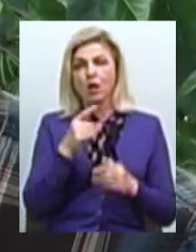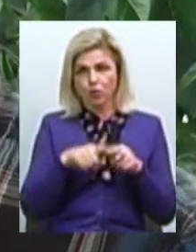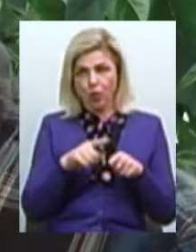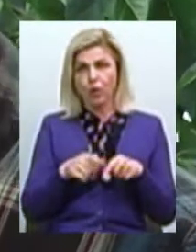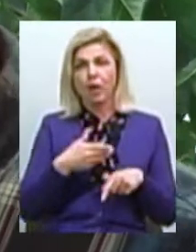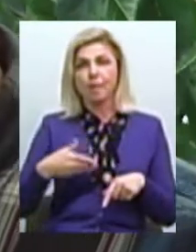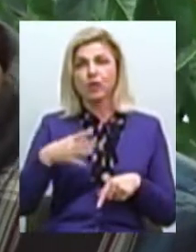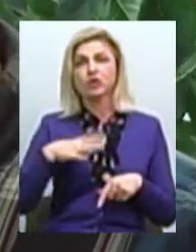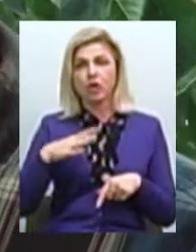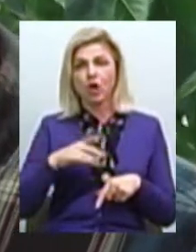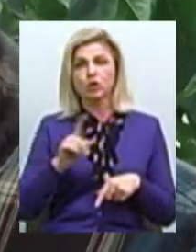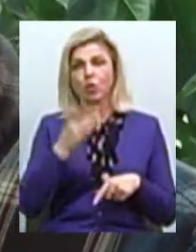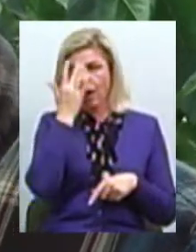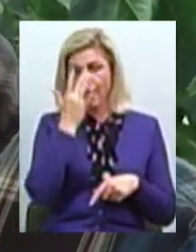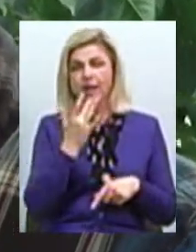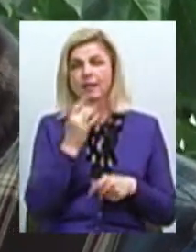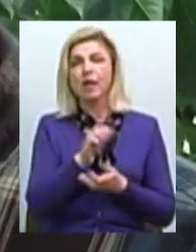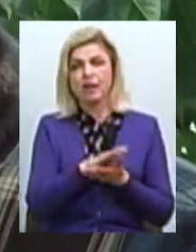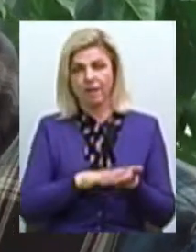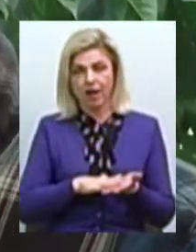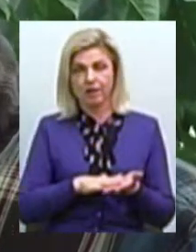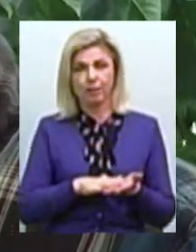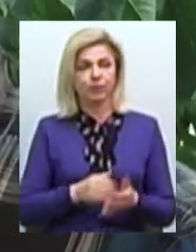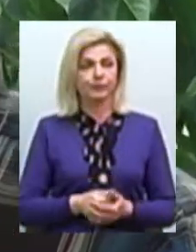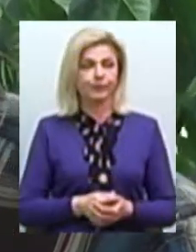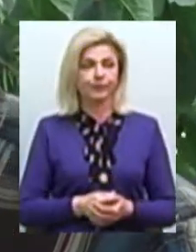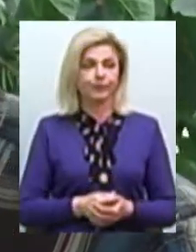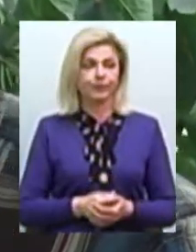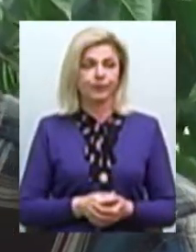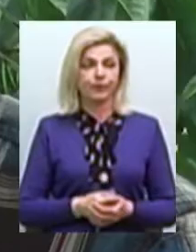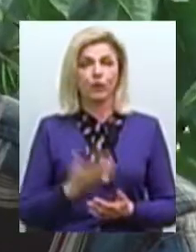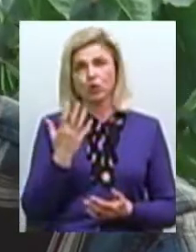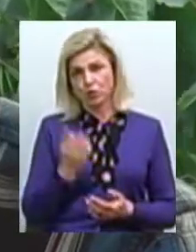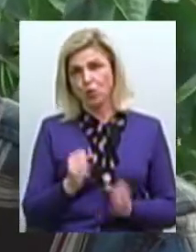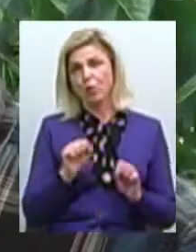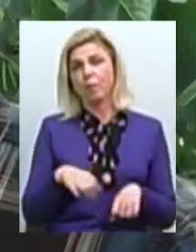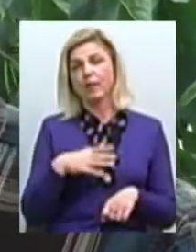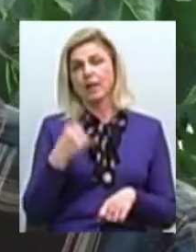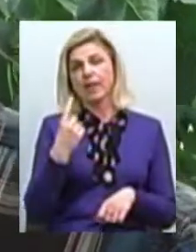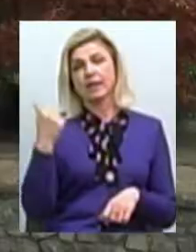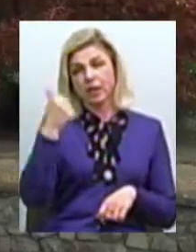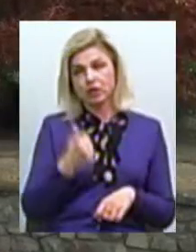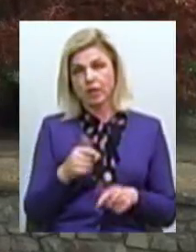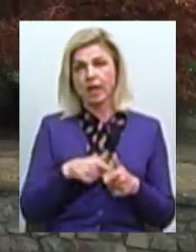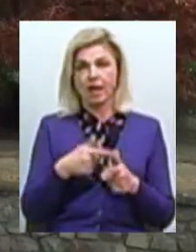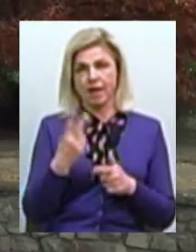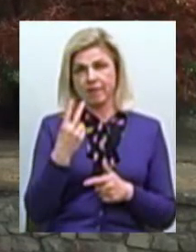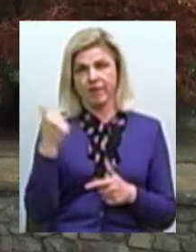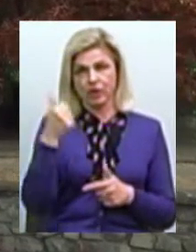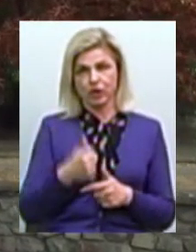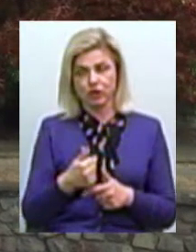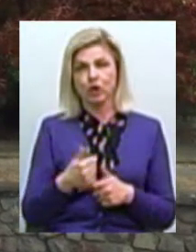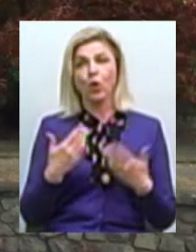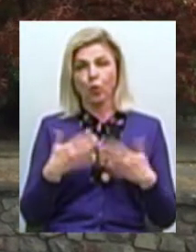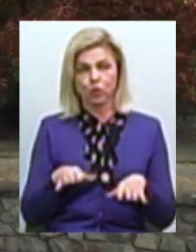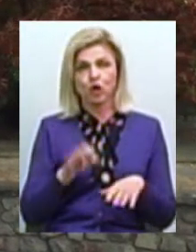що метеорологічне літо триватиме десь ще тиждень або навіть два, вже